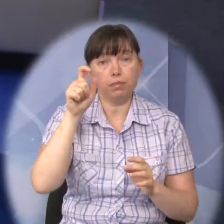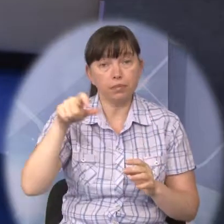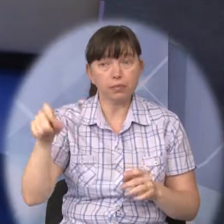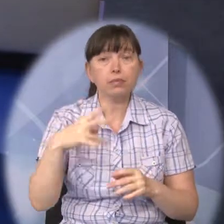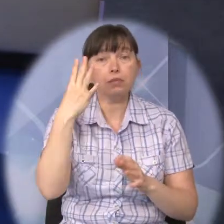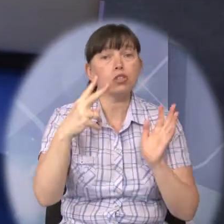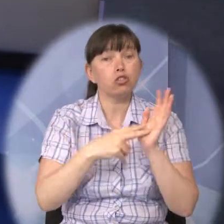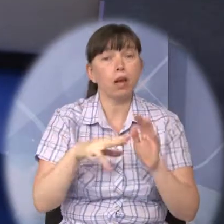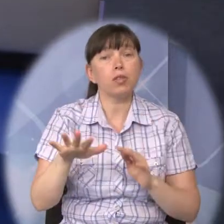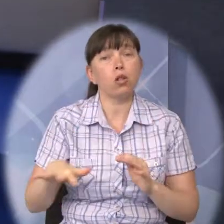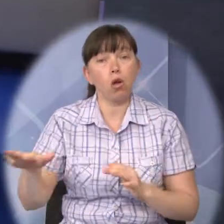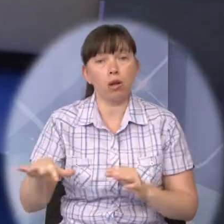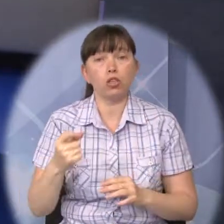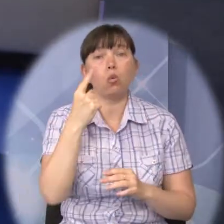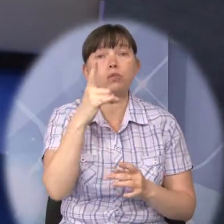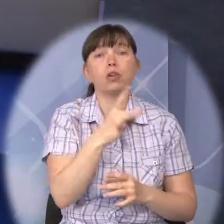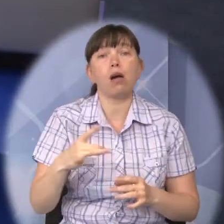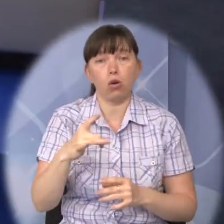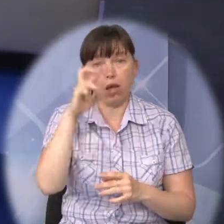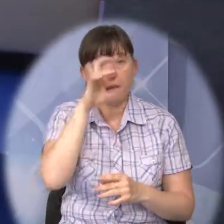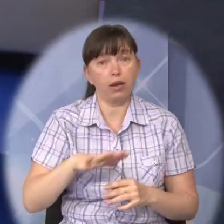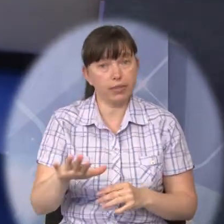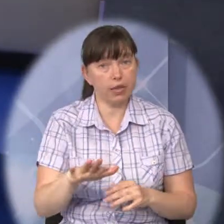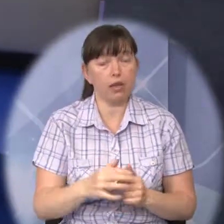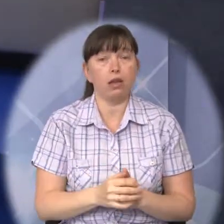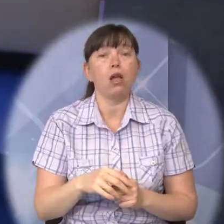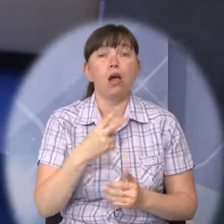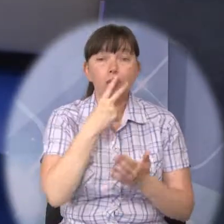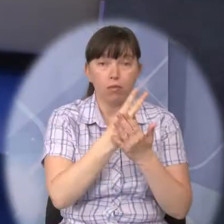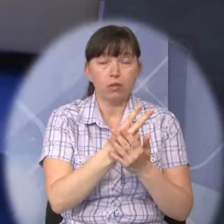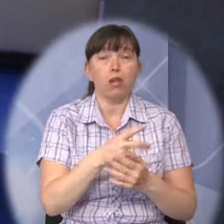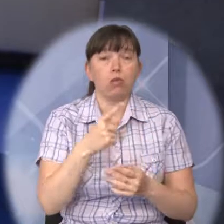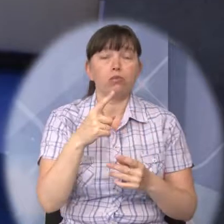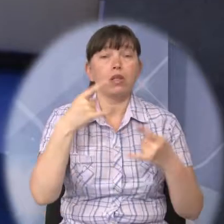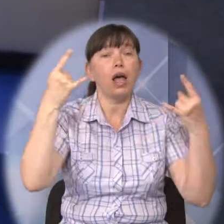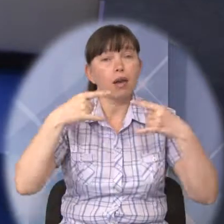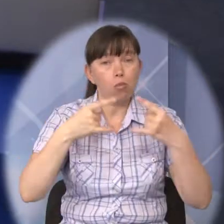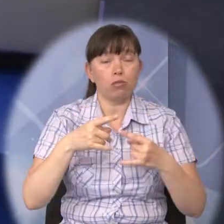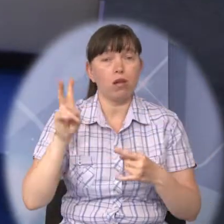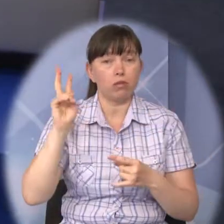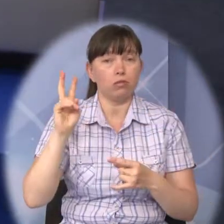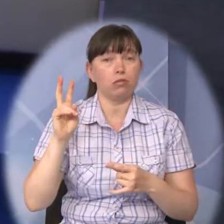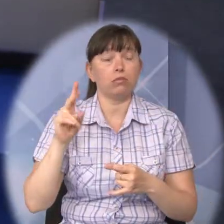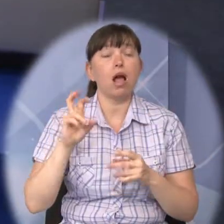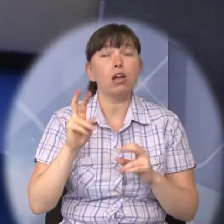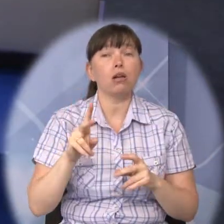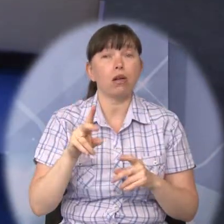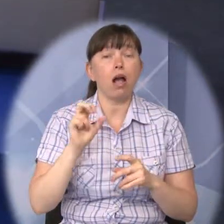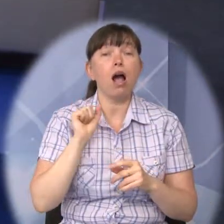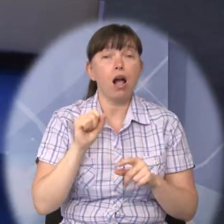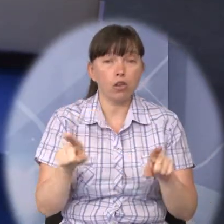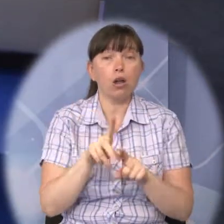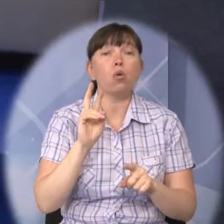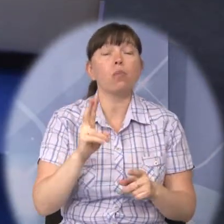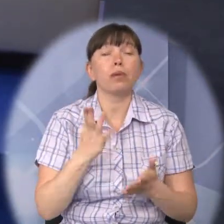din 47 localități, din 11 raionele țării. Vom viziona acum un reportaj realizat de reporterii Așa Cum Este